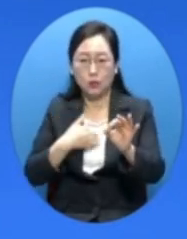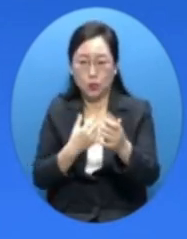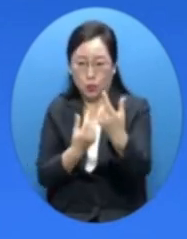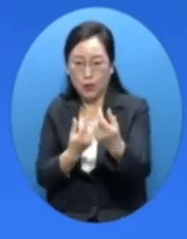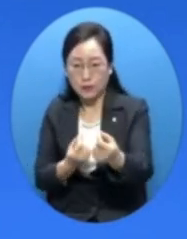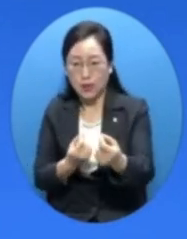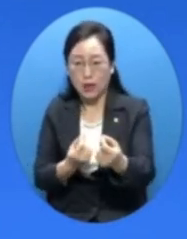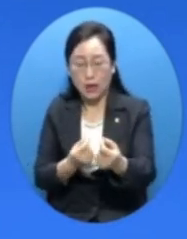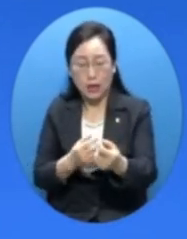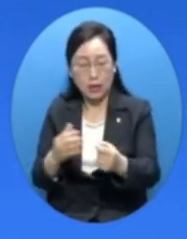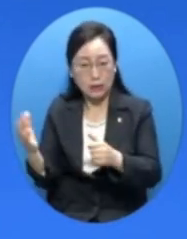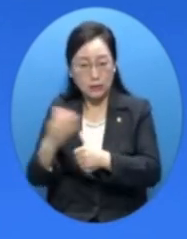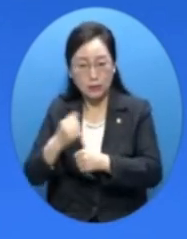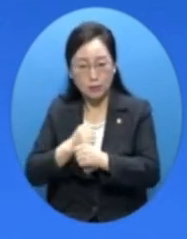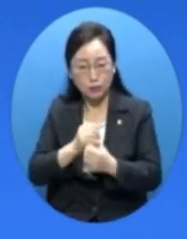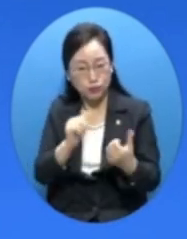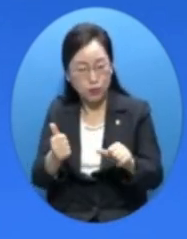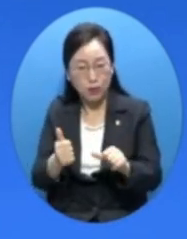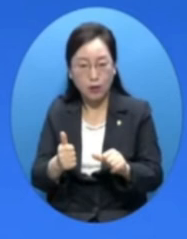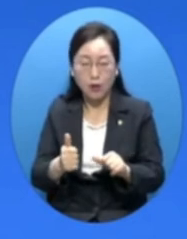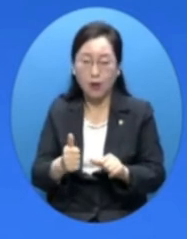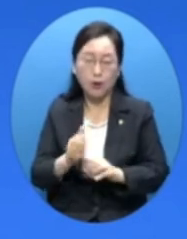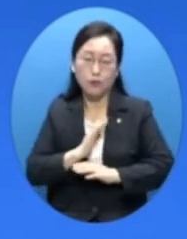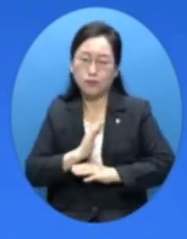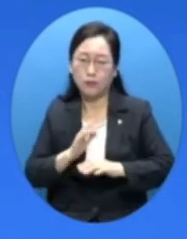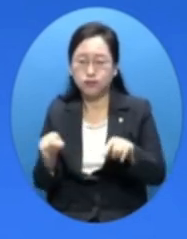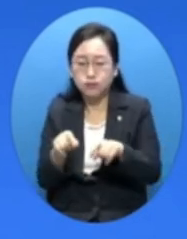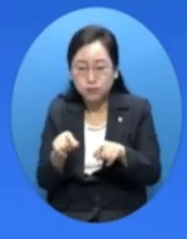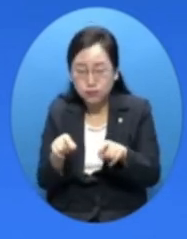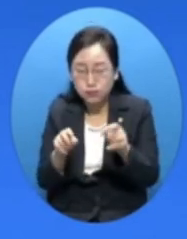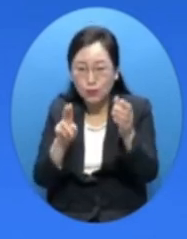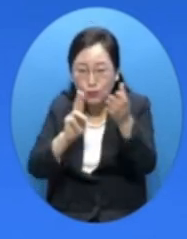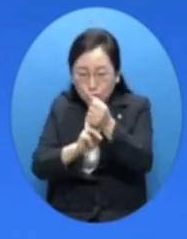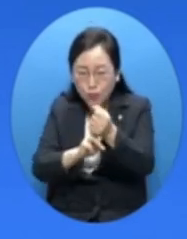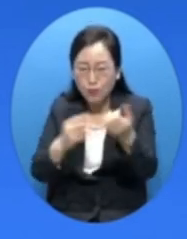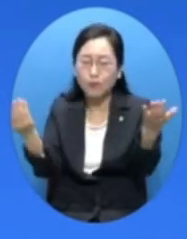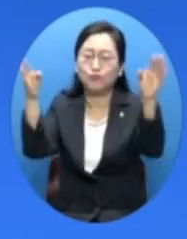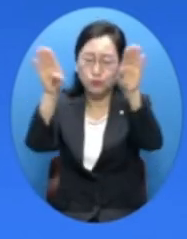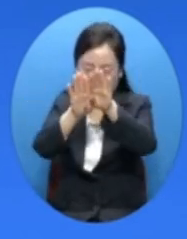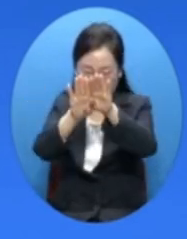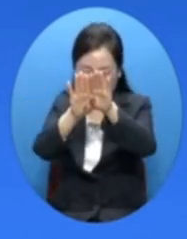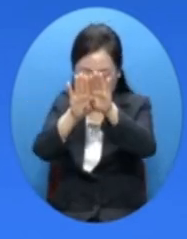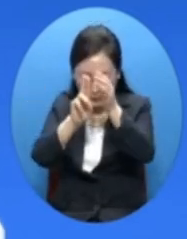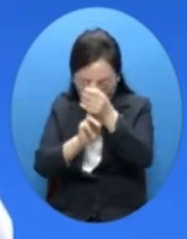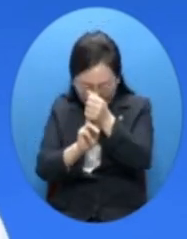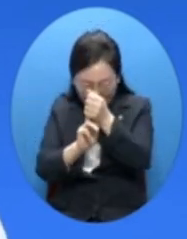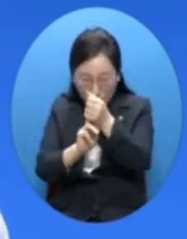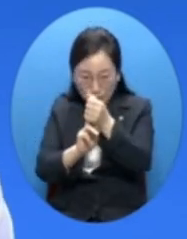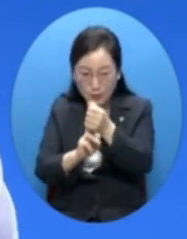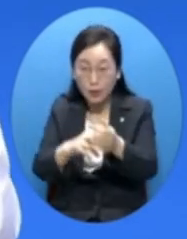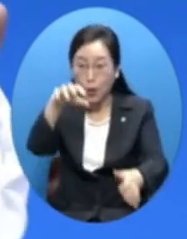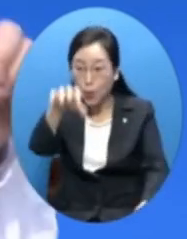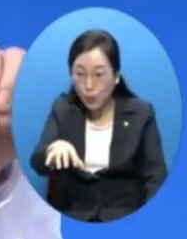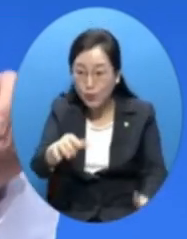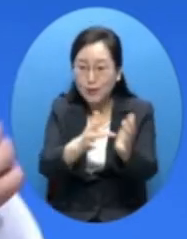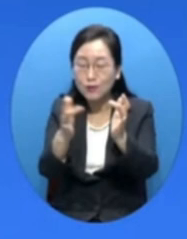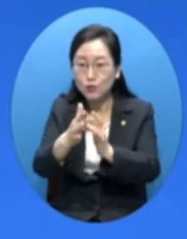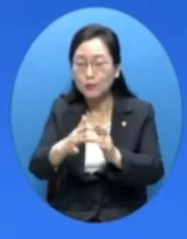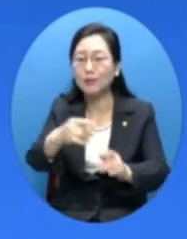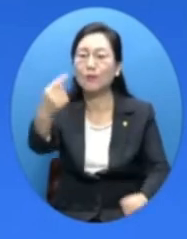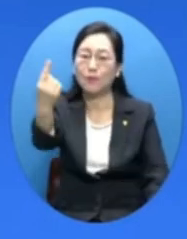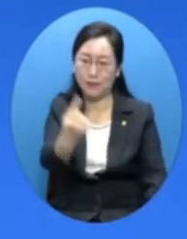죽을까 봐 두려워 떨었습니다. 그래서 저들이 숨어서 문을 꼭 닫고 숨어 있었습니다. 그 자리에 주님이 찾아오신